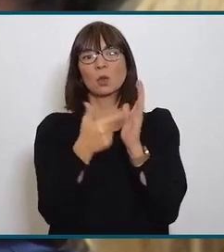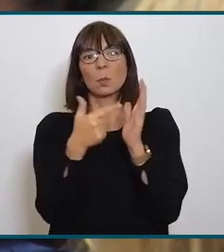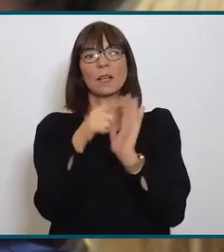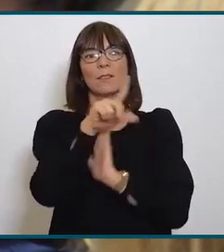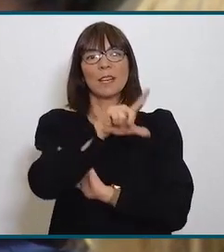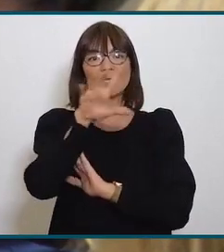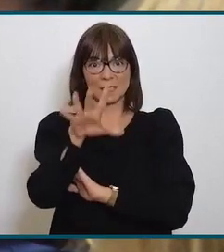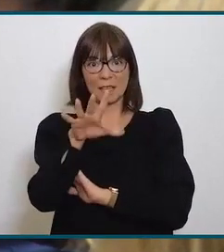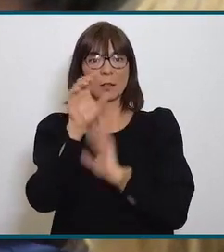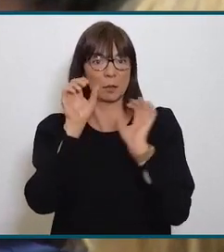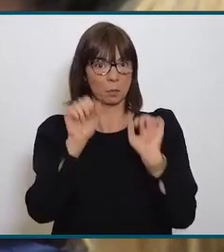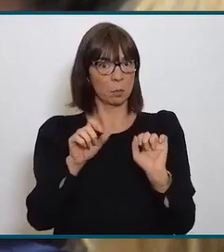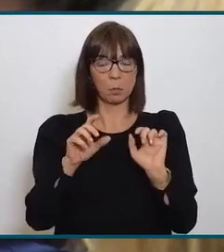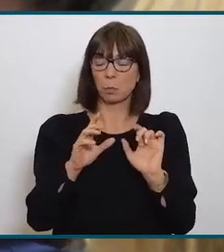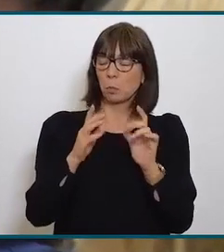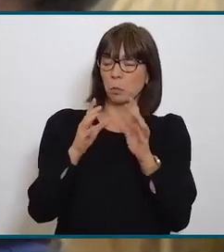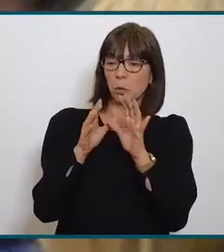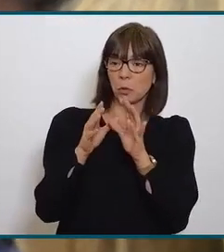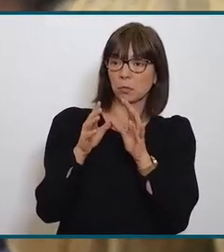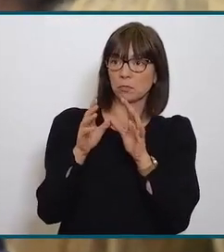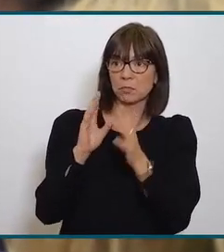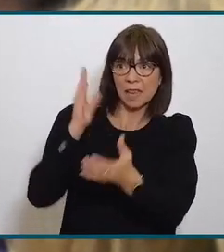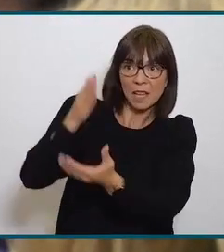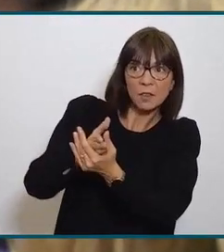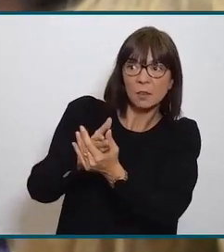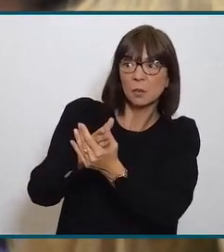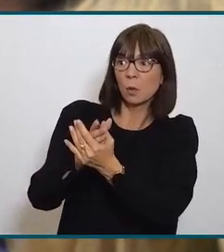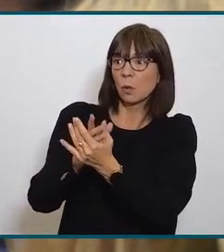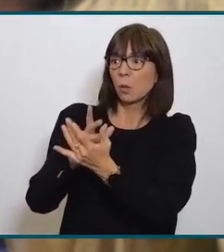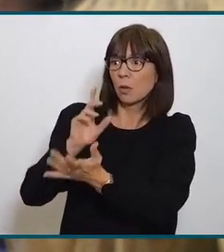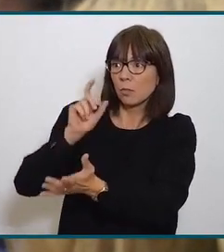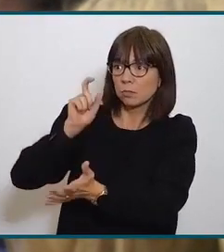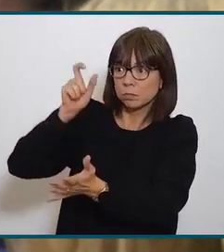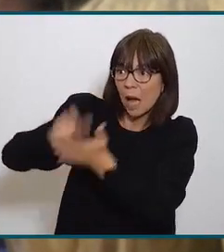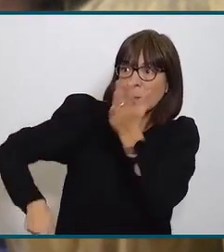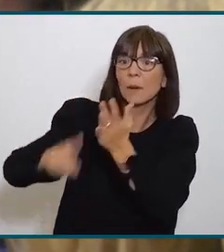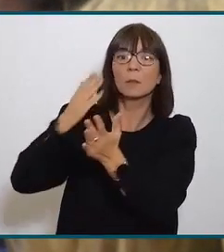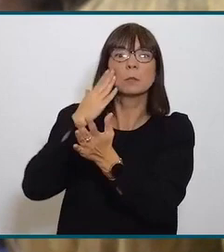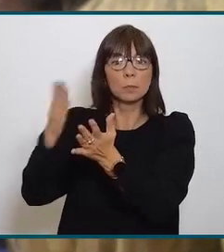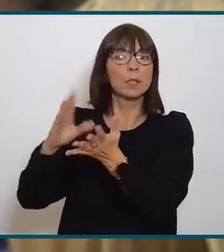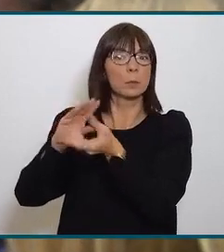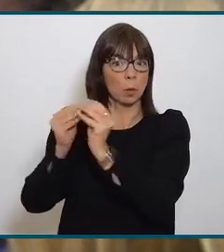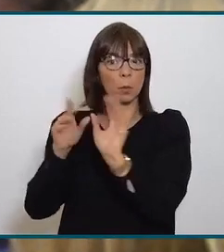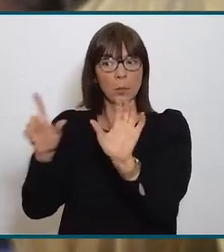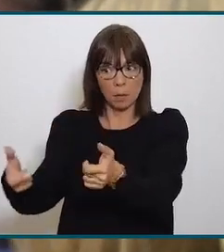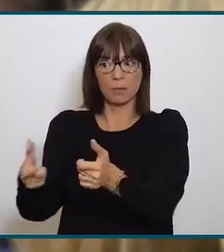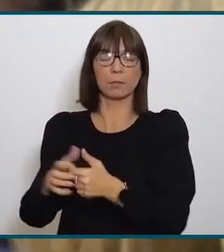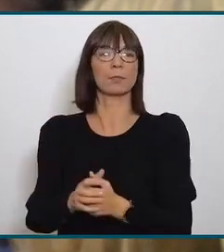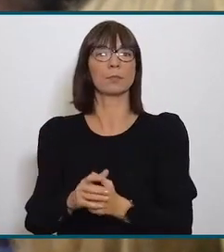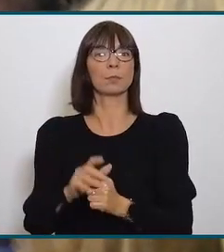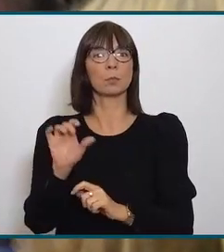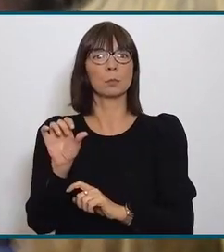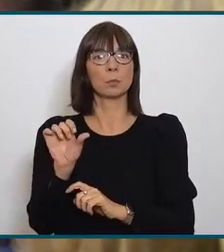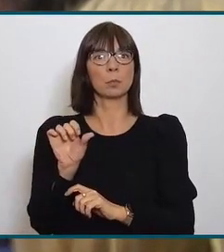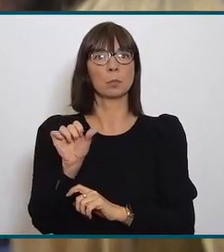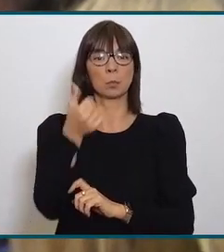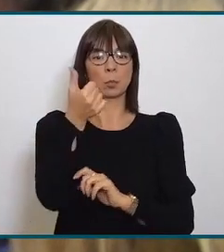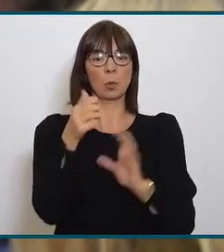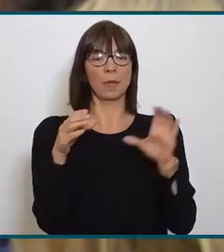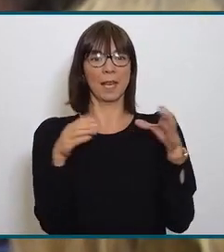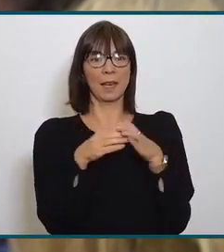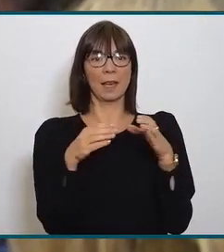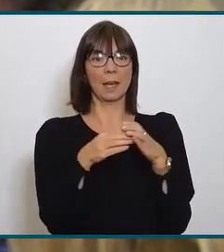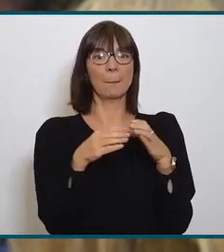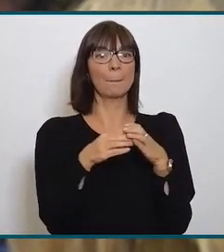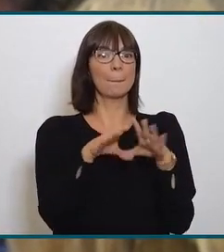échéant, verbaliser si des incivilités se font jour. Les 10 premiers seront là en 2022 et pour des éléments